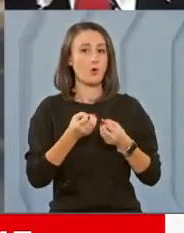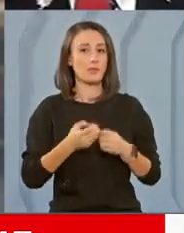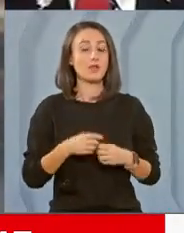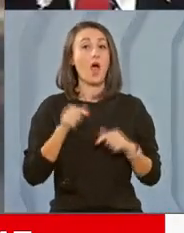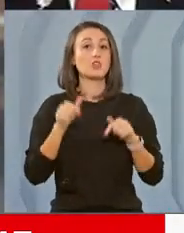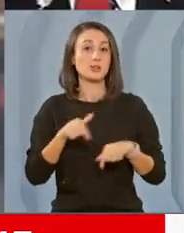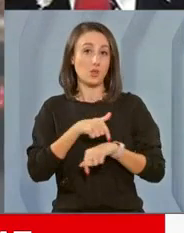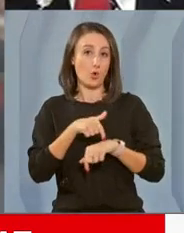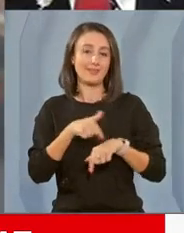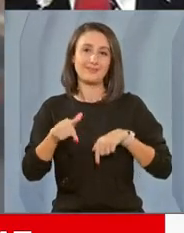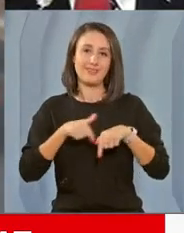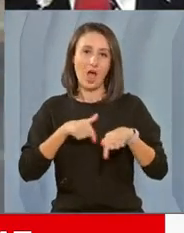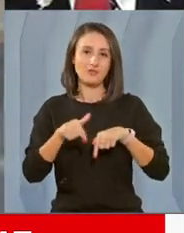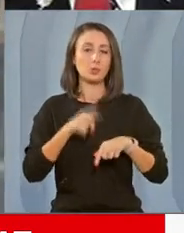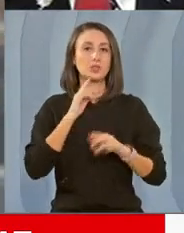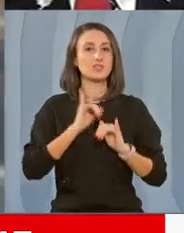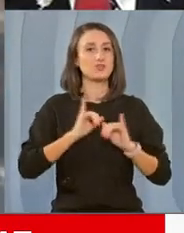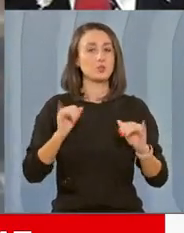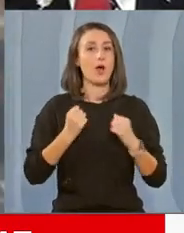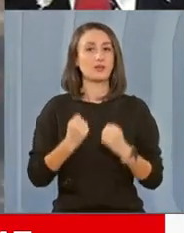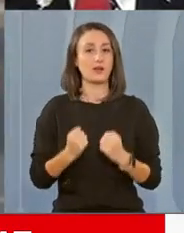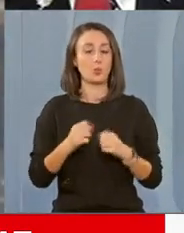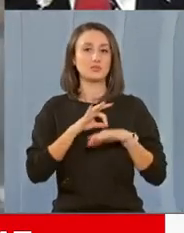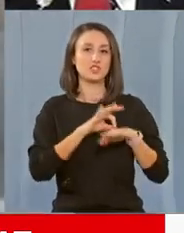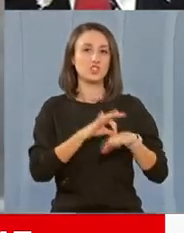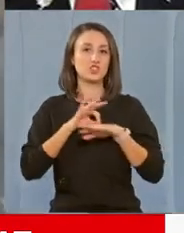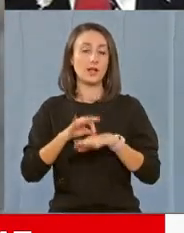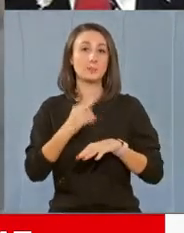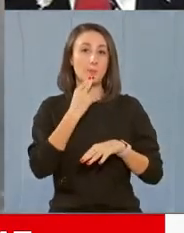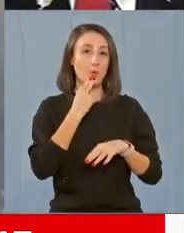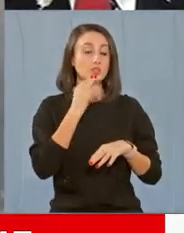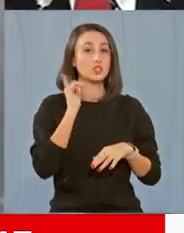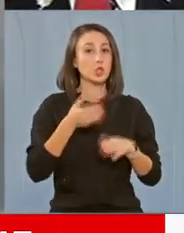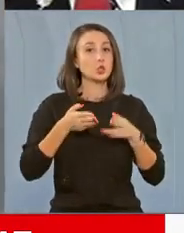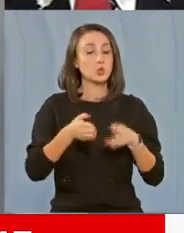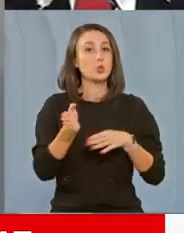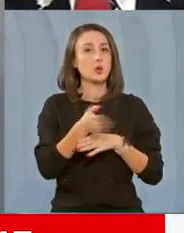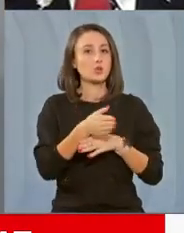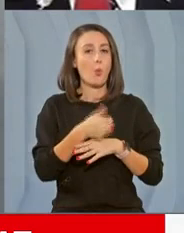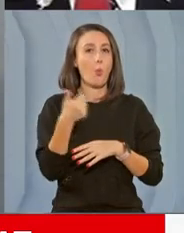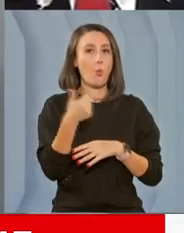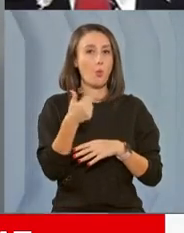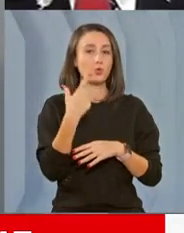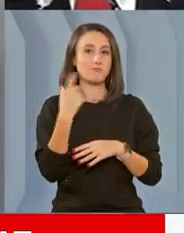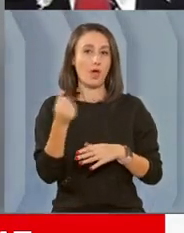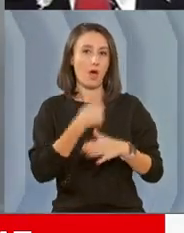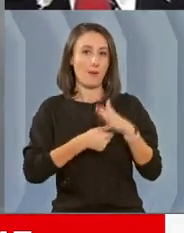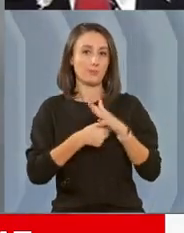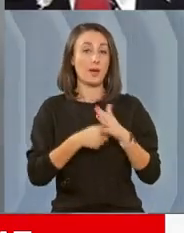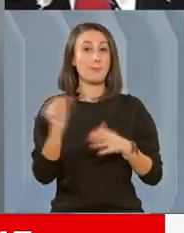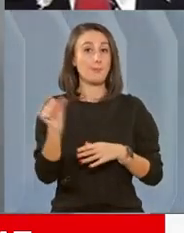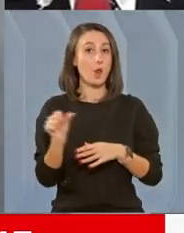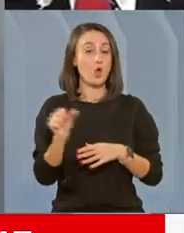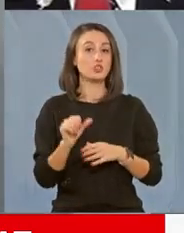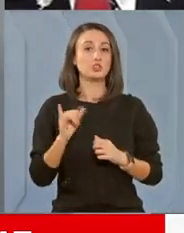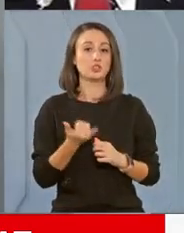că la această oră traficul rutier se desfășoară îngreunat, dirijat de polițiști, pe drumul național 1, la ieșirea din capitală către Ploiești,